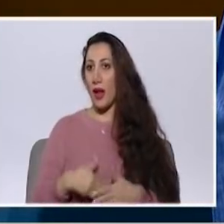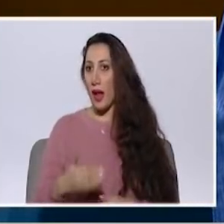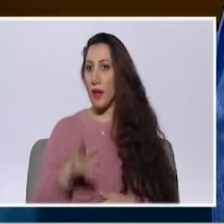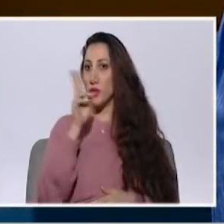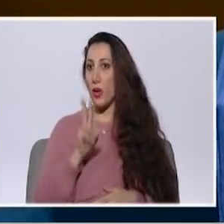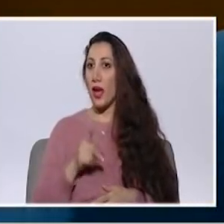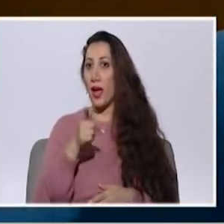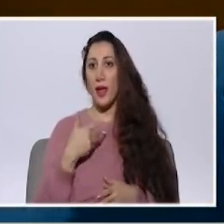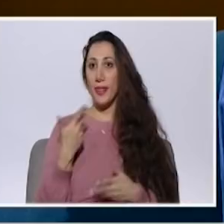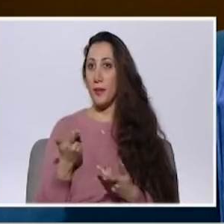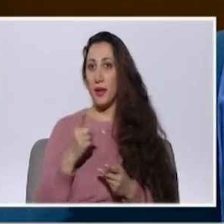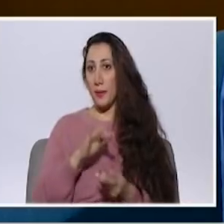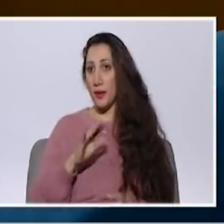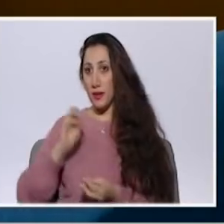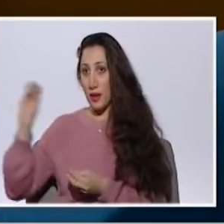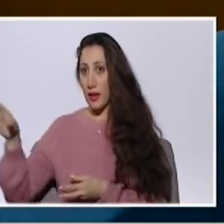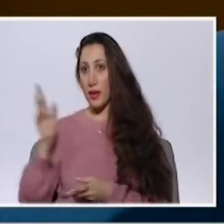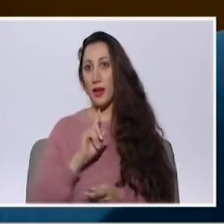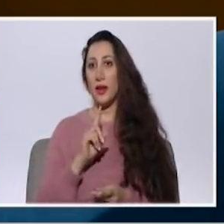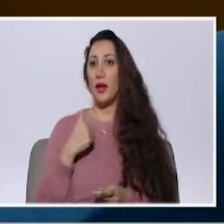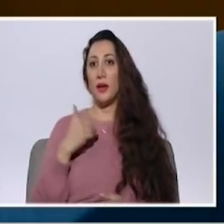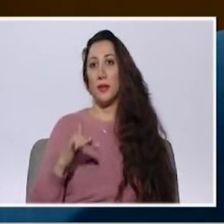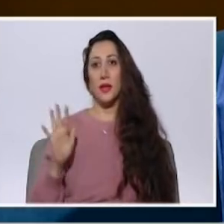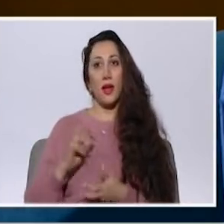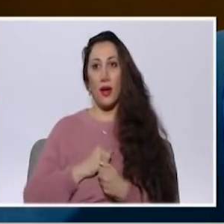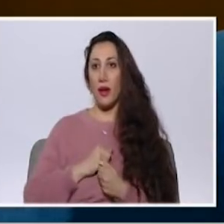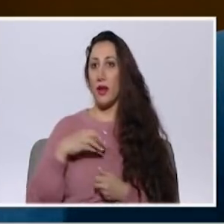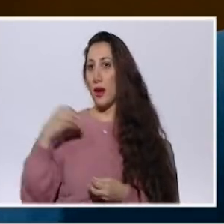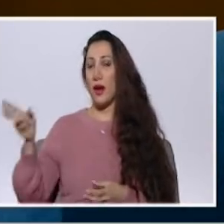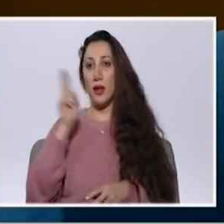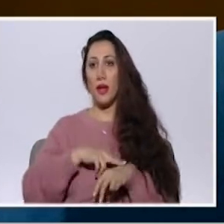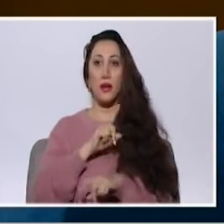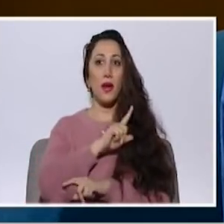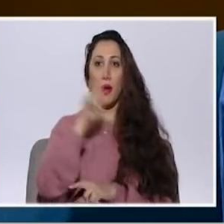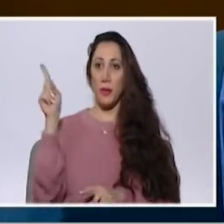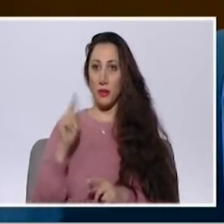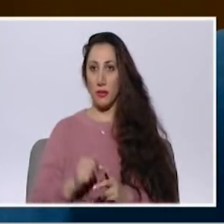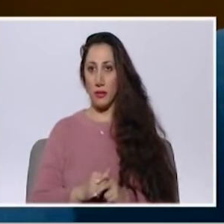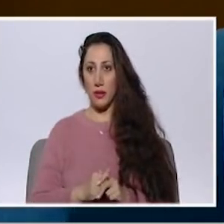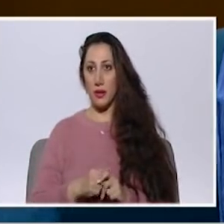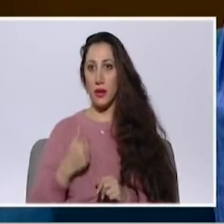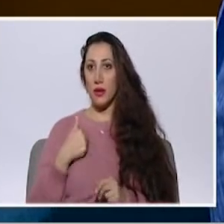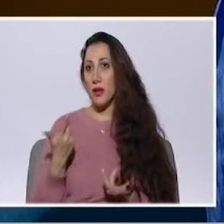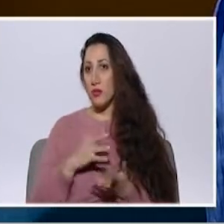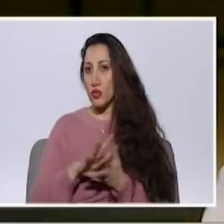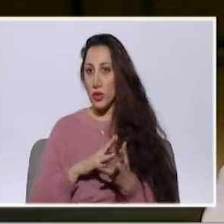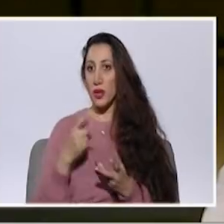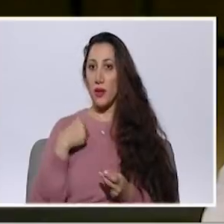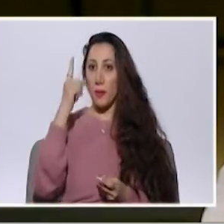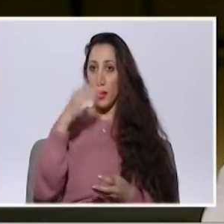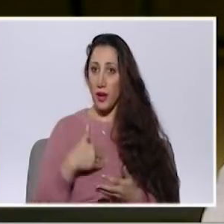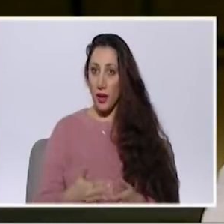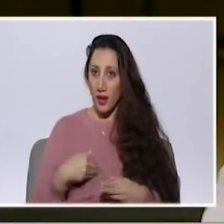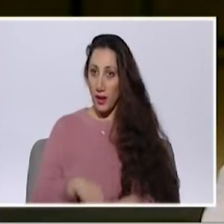رجعهاش، دي بنت عمري، دي بنتي الكبيرة، في حد بيرجع ابنه؟ يعني ايه المشكله ان ربنا يكرمني؟ يعني لو